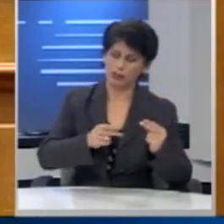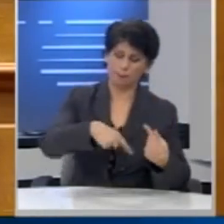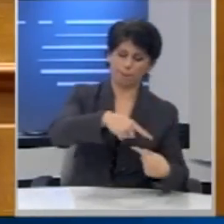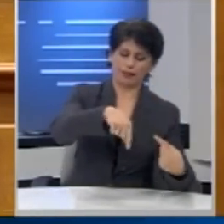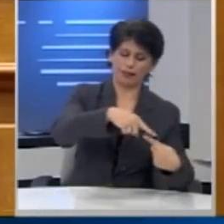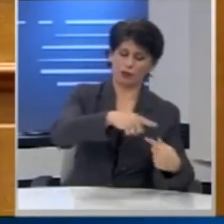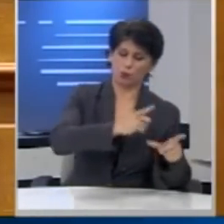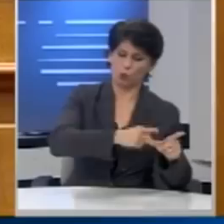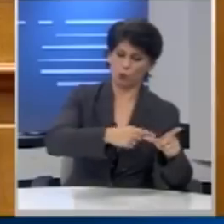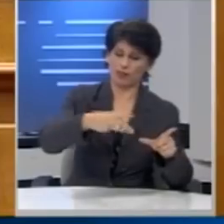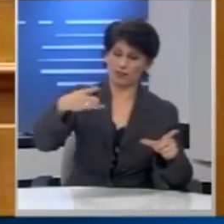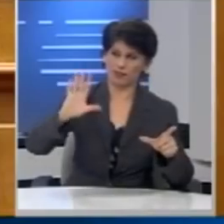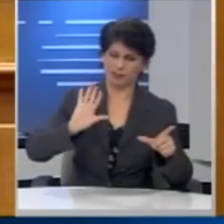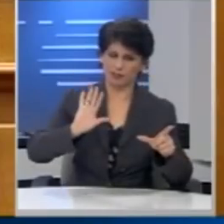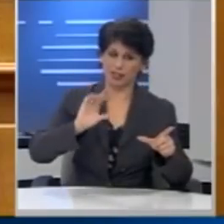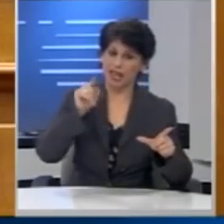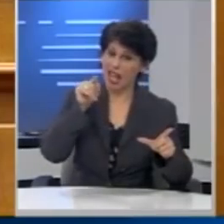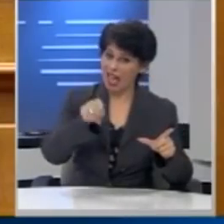σας αυτό το θέμα. Εσείς